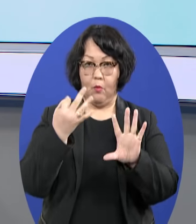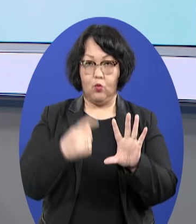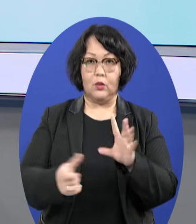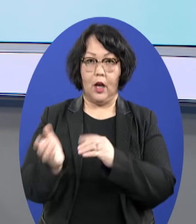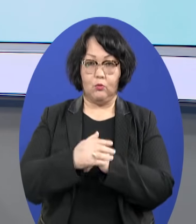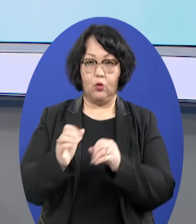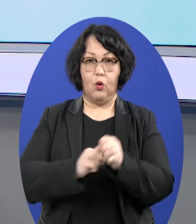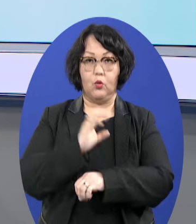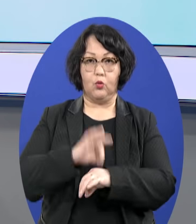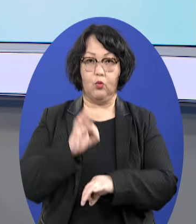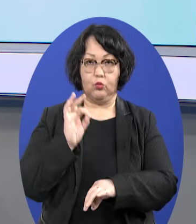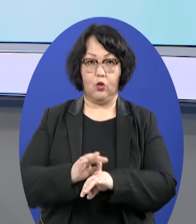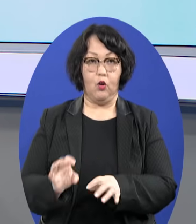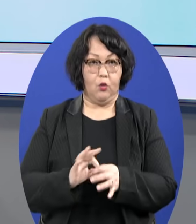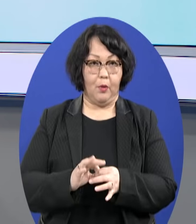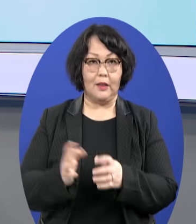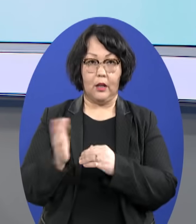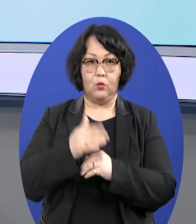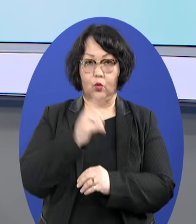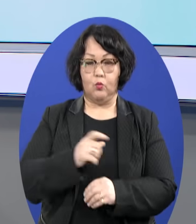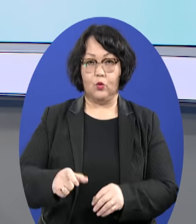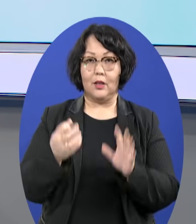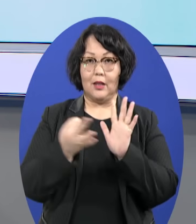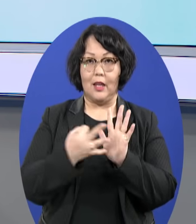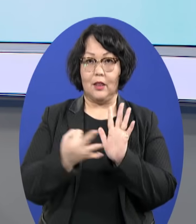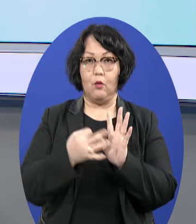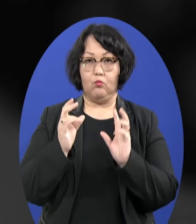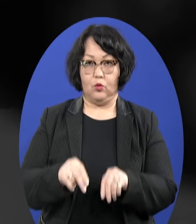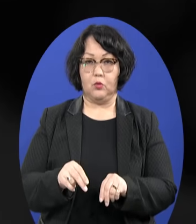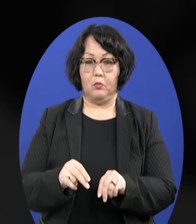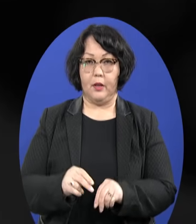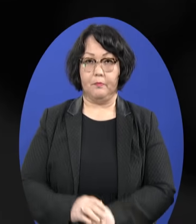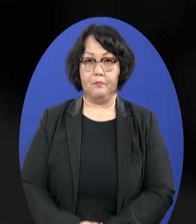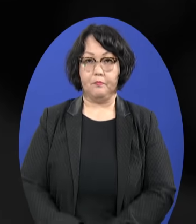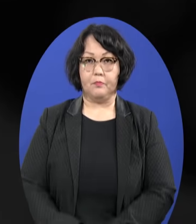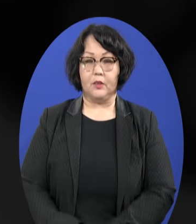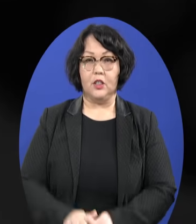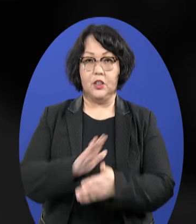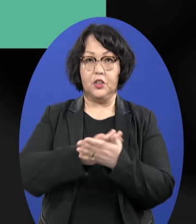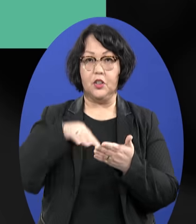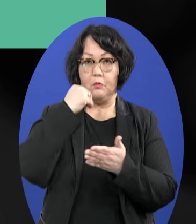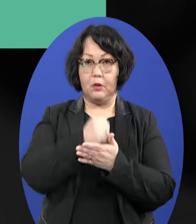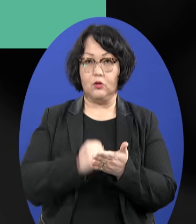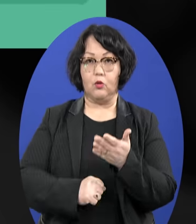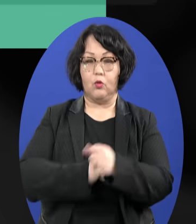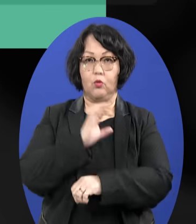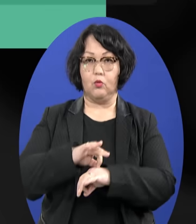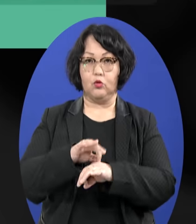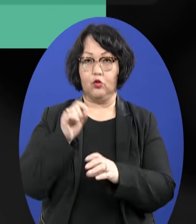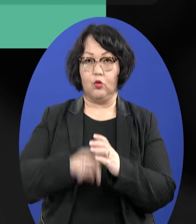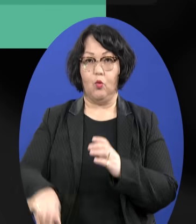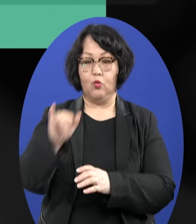насварж COVID-19-ийн халдвараас уулж насварсан хүний тоо 88 боллоо. За шинээр батлагдсан тохиолдлуудаас